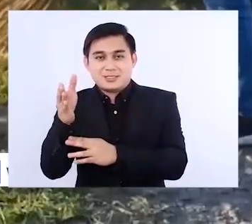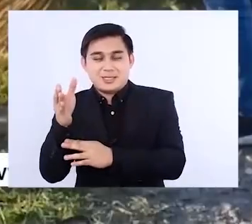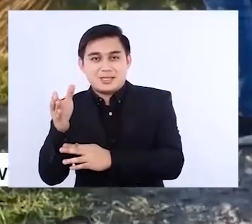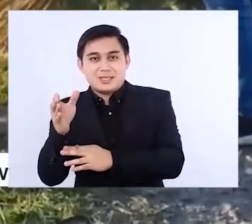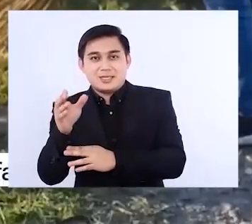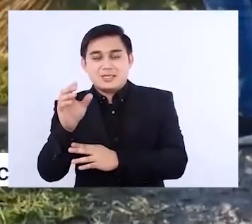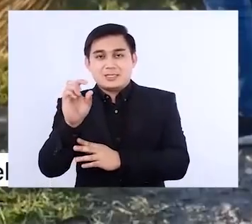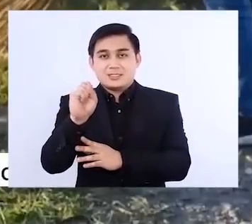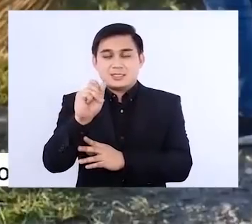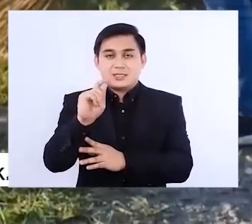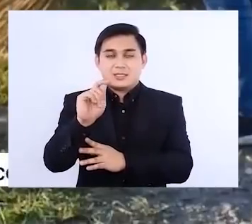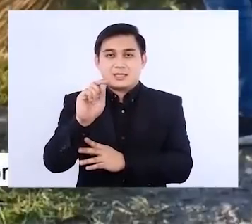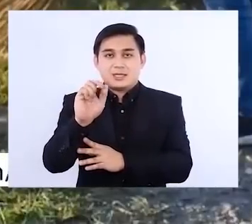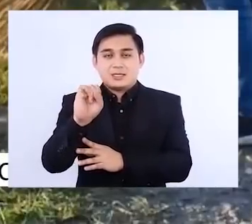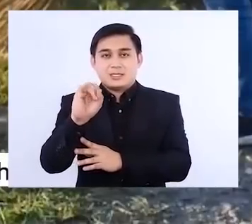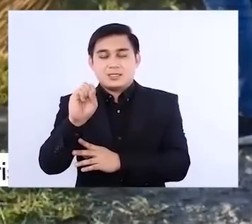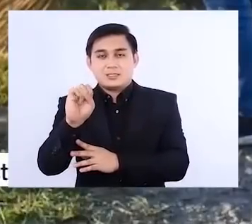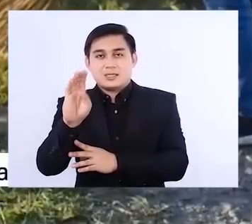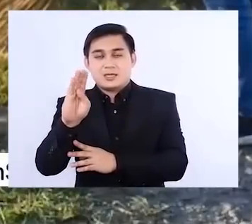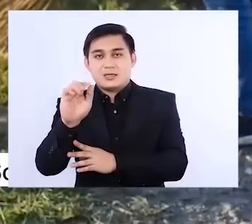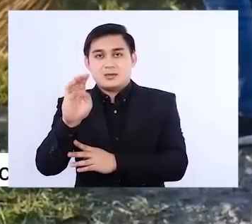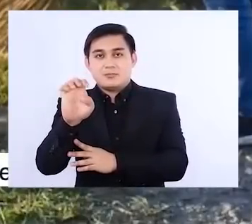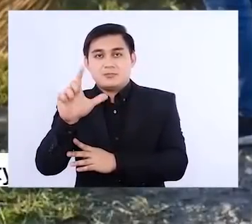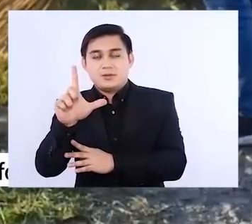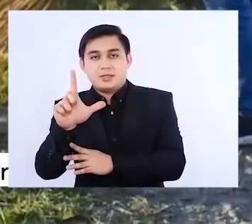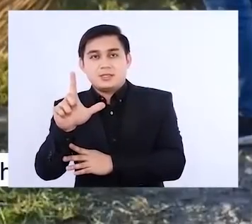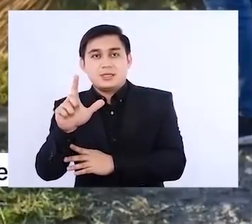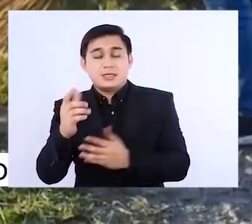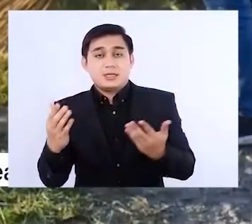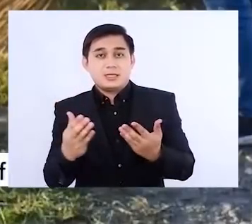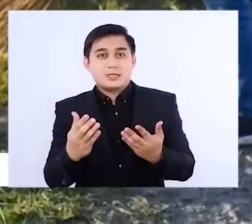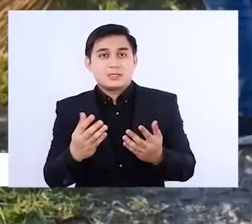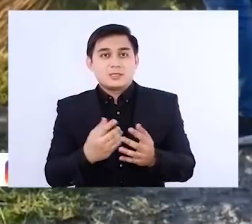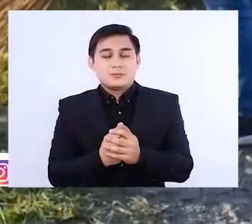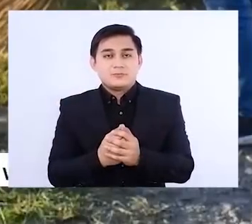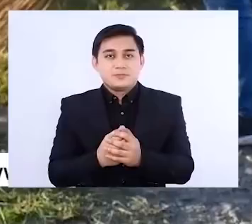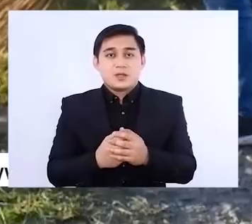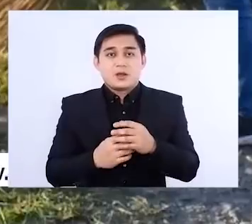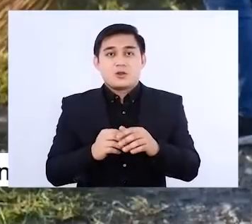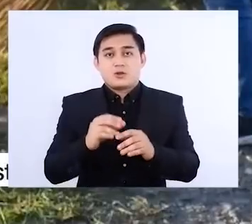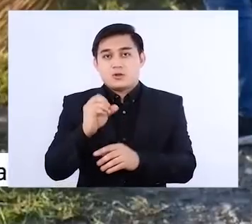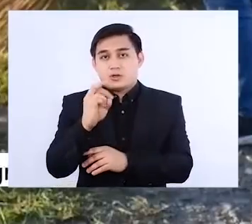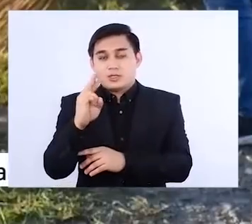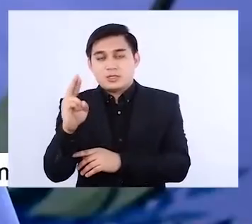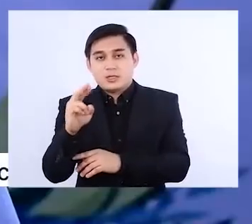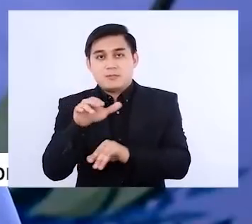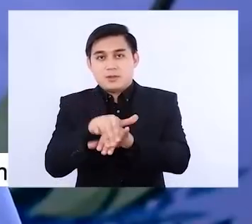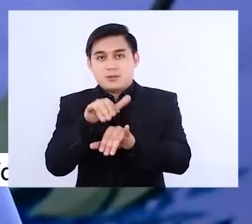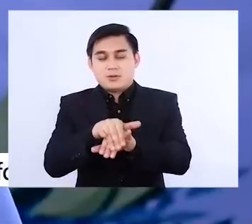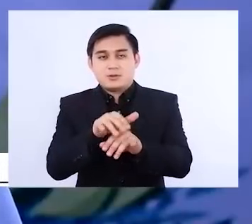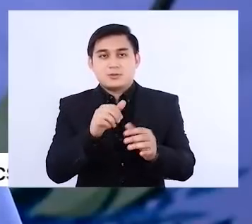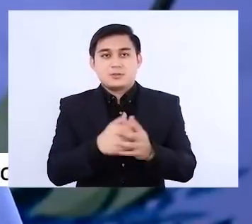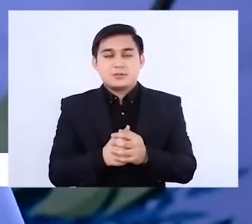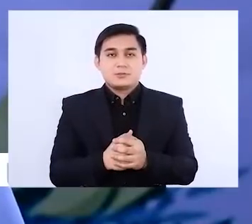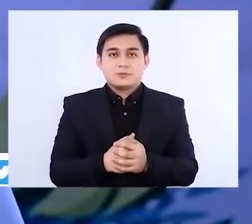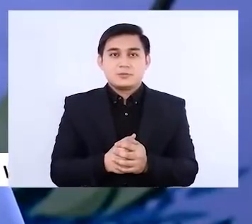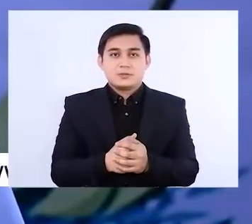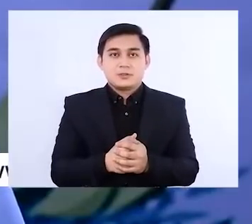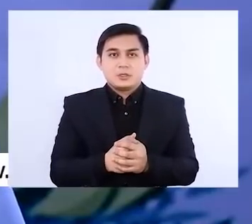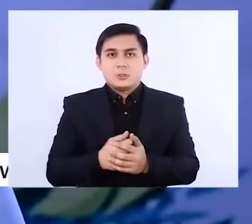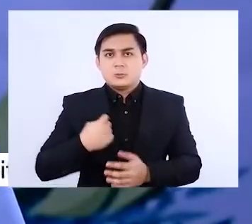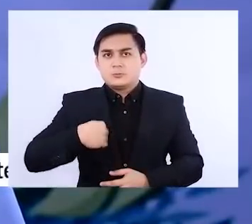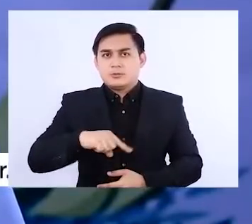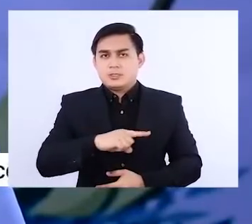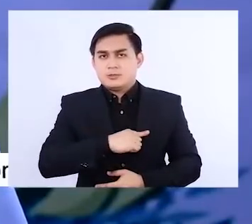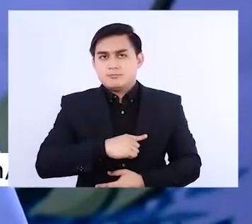Santa Isabel, Calapan City, dito sa lalawigan ng Oriental Mindoro. Mahigpit po nating